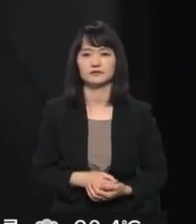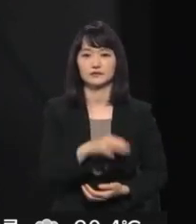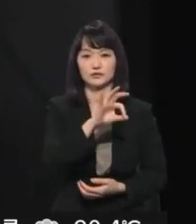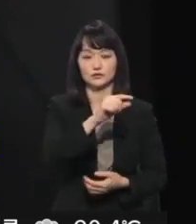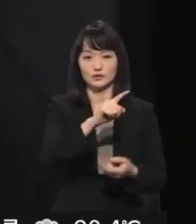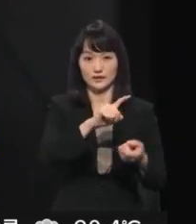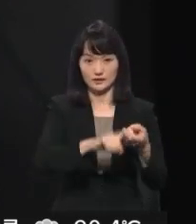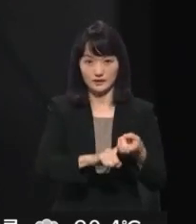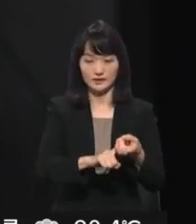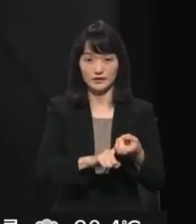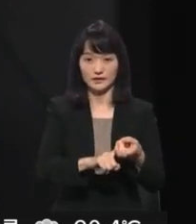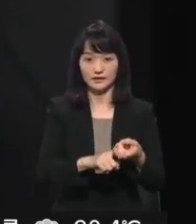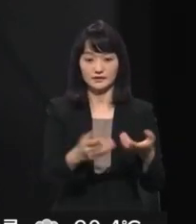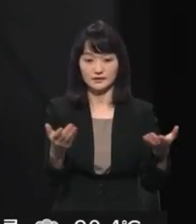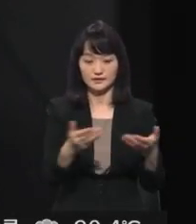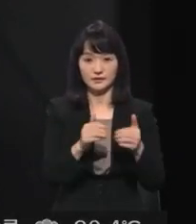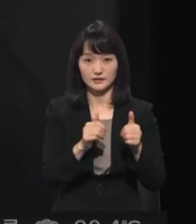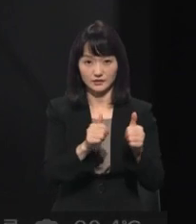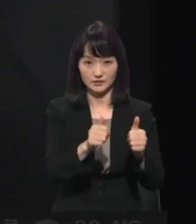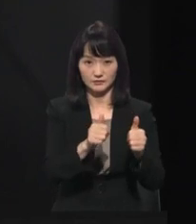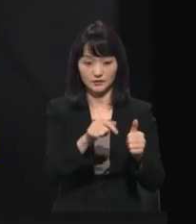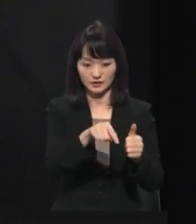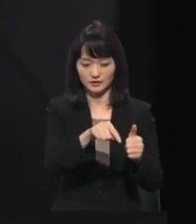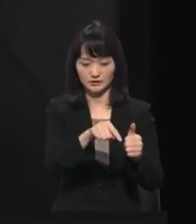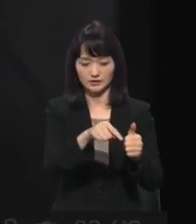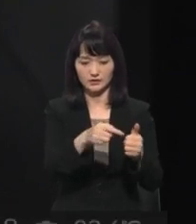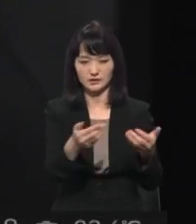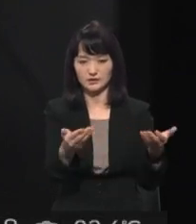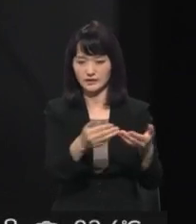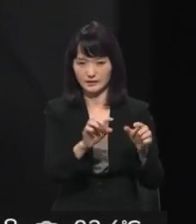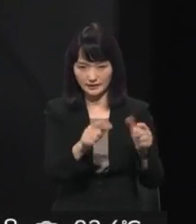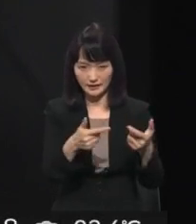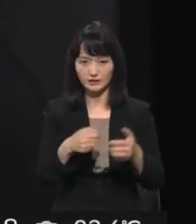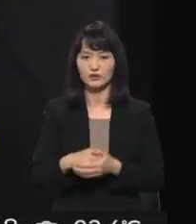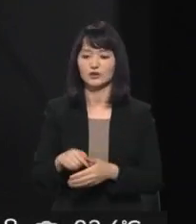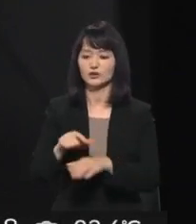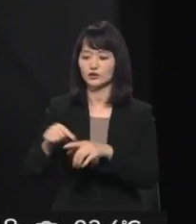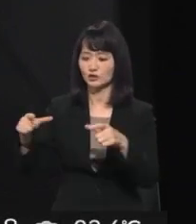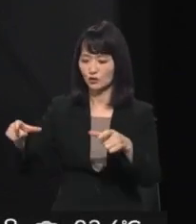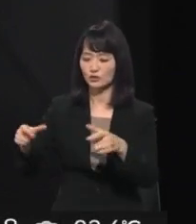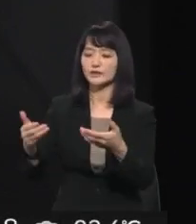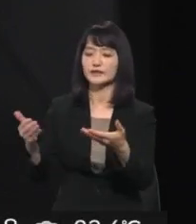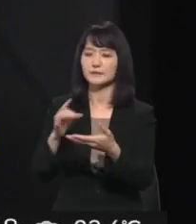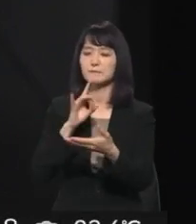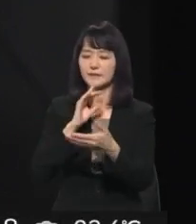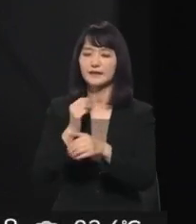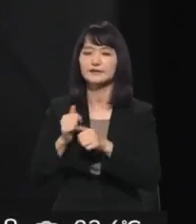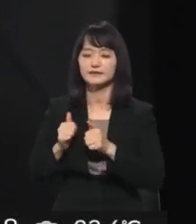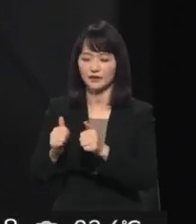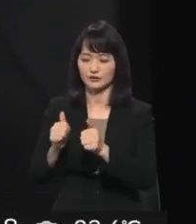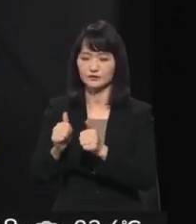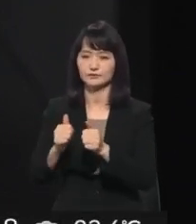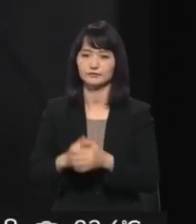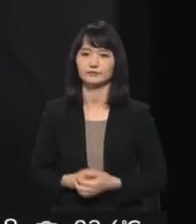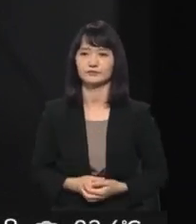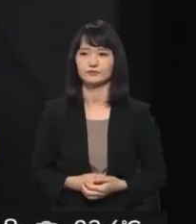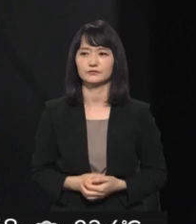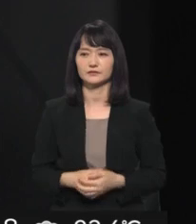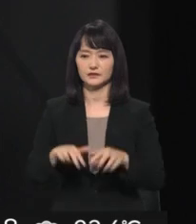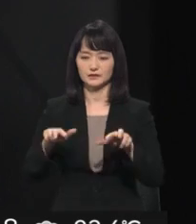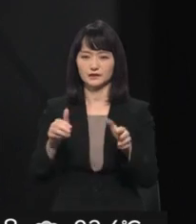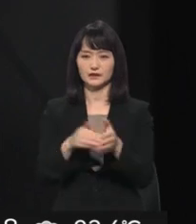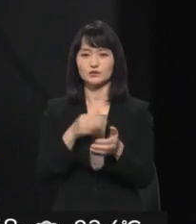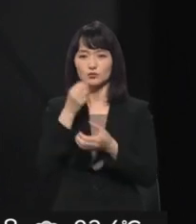상임위 활동 지역 활동과 열심히 하겠다라는 식으로 말씀 하신 건데 그러니까 본인 이제 실패한 거죠 내가 죄에서 지금까지 여러 일을 꿈이었고